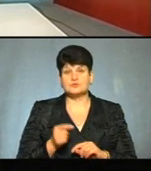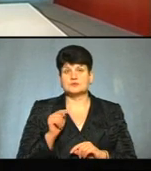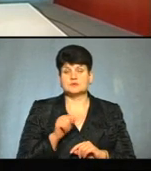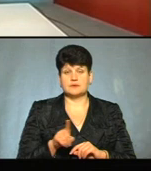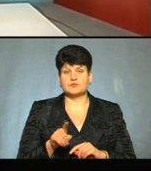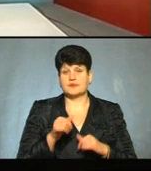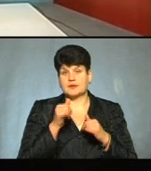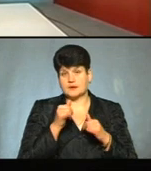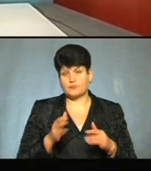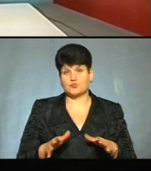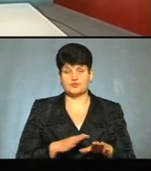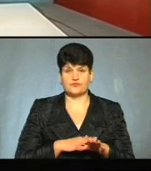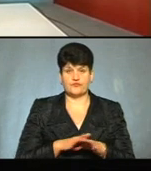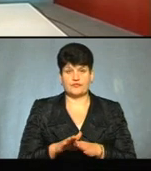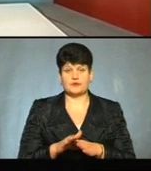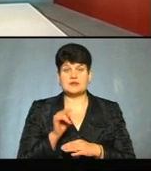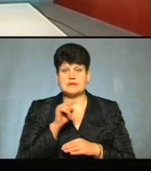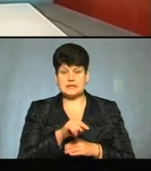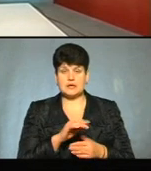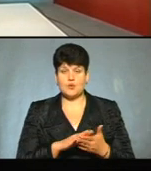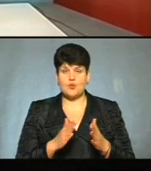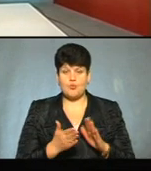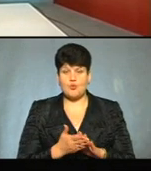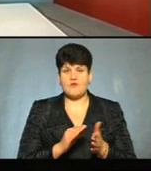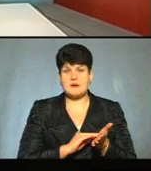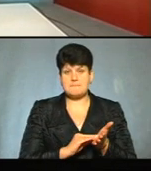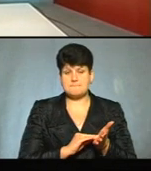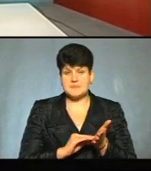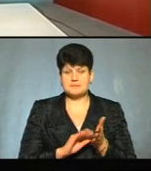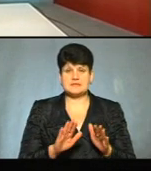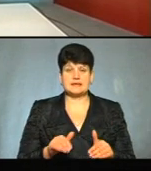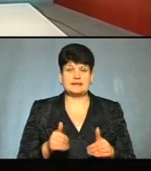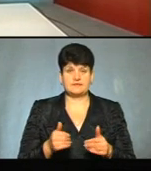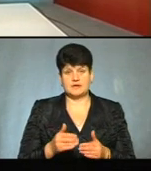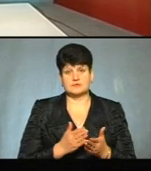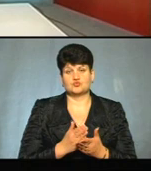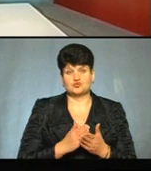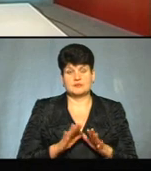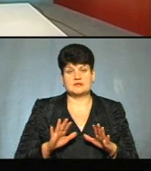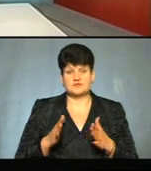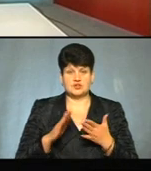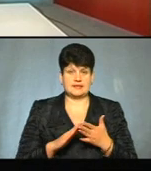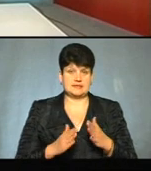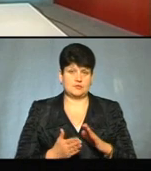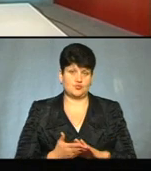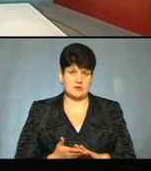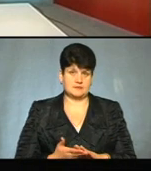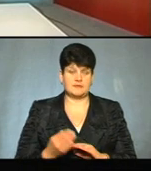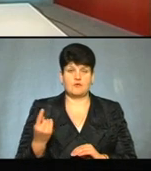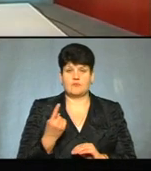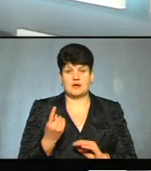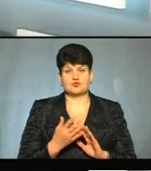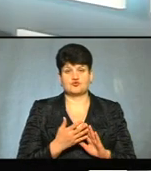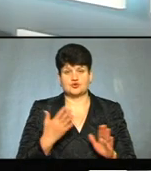того, що вони не в змозі будуть виконати ті умови чи ті приписи, які надаватиме Державна служба з надзвичайних ситуацій.